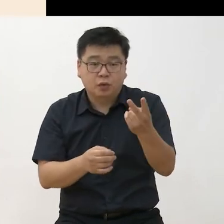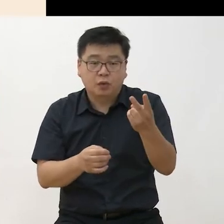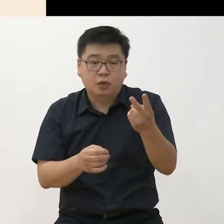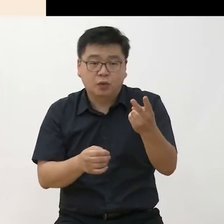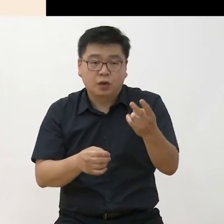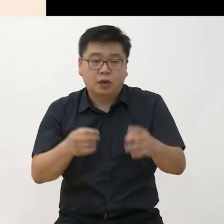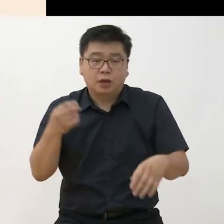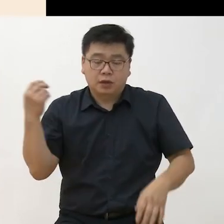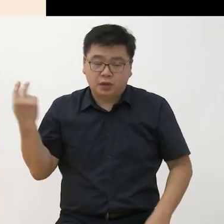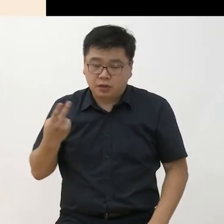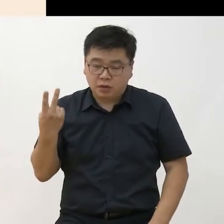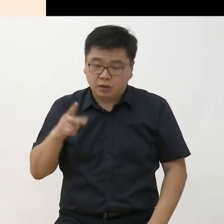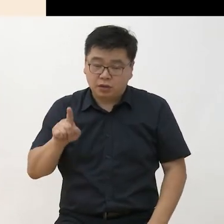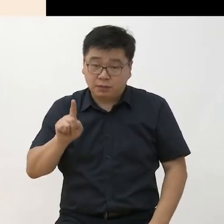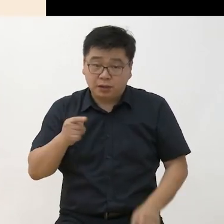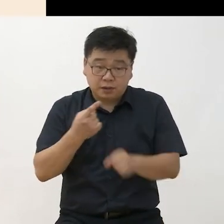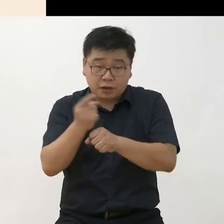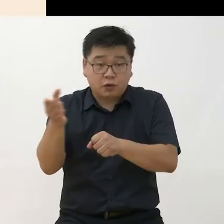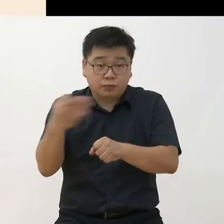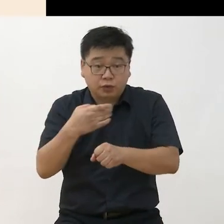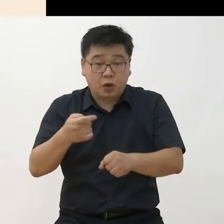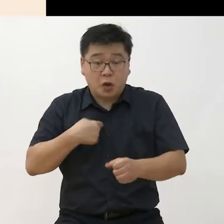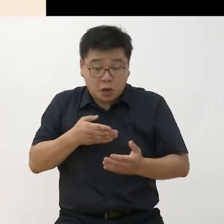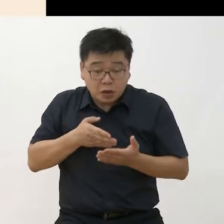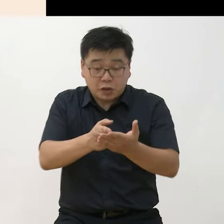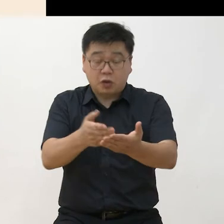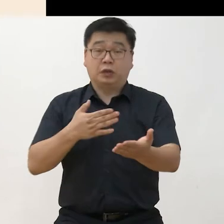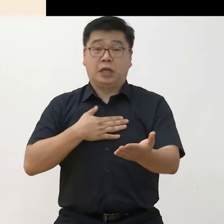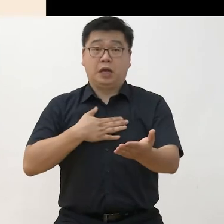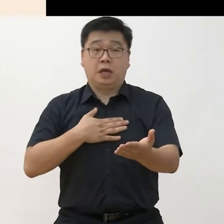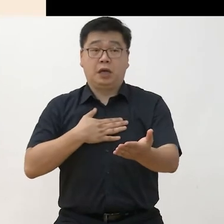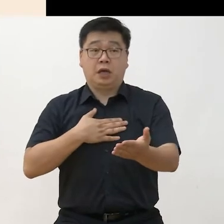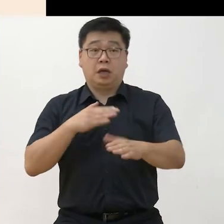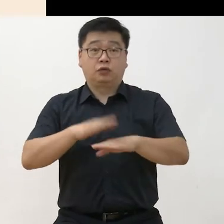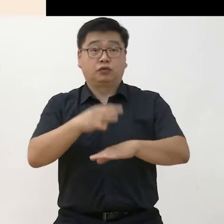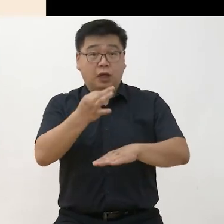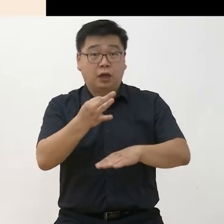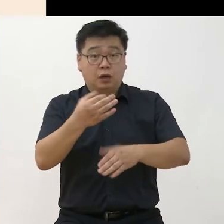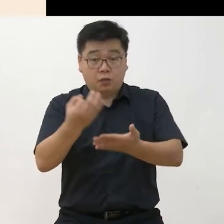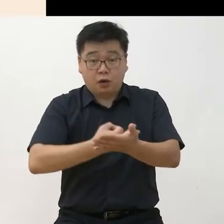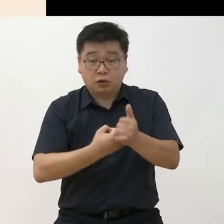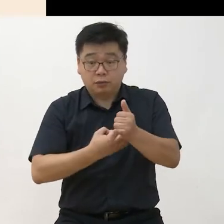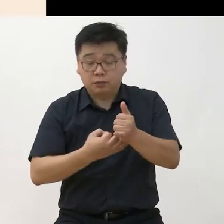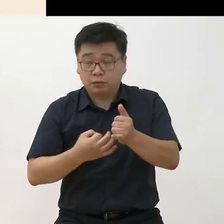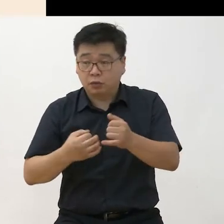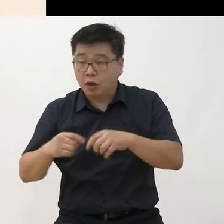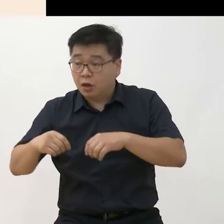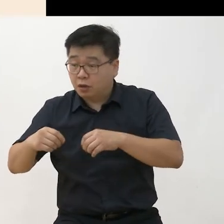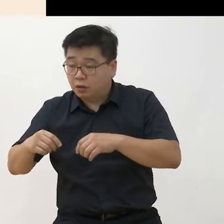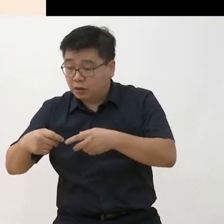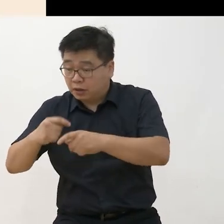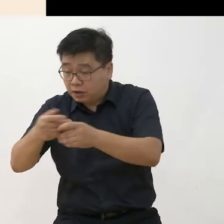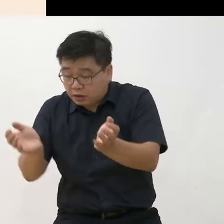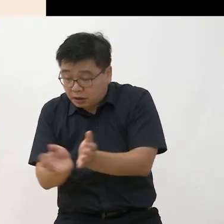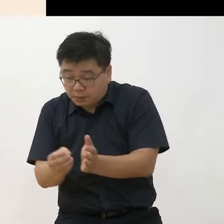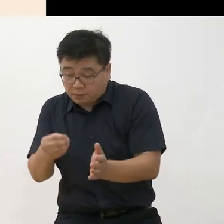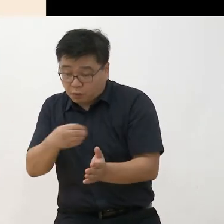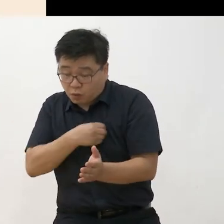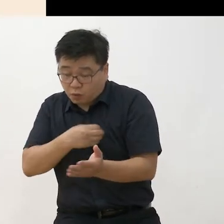특별히 2021년도부터는 이제 신청자 본인을 포함해서 사업 참여 인력 사례비가 지원 가능합니다.